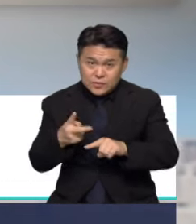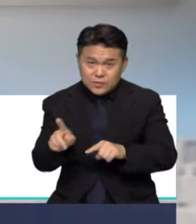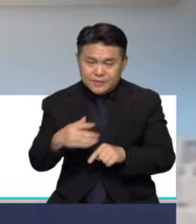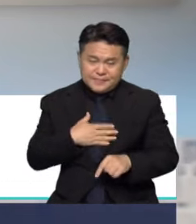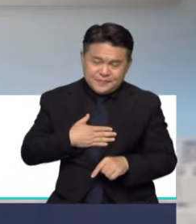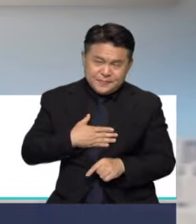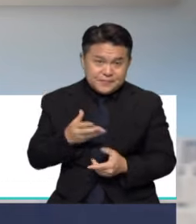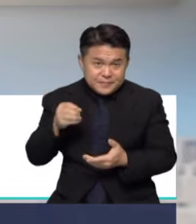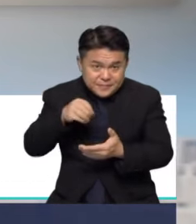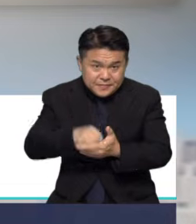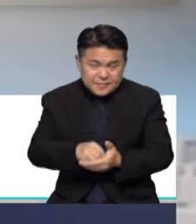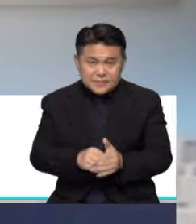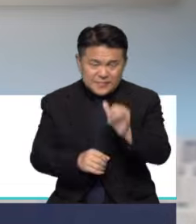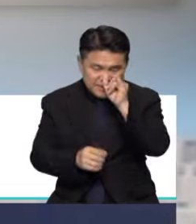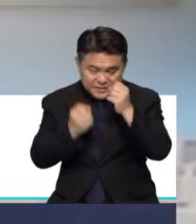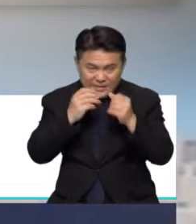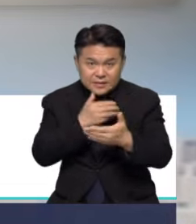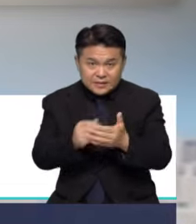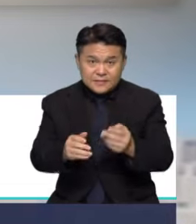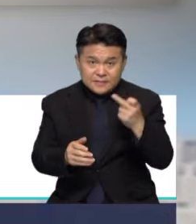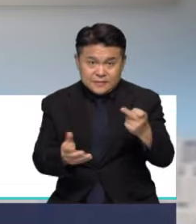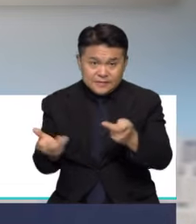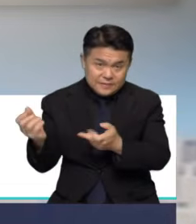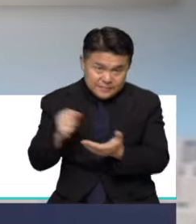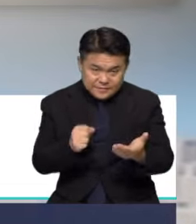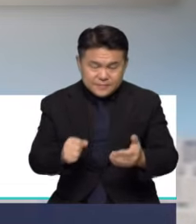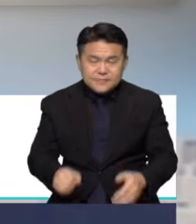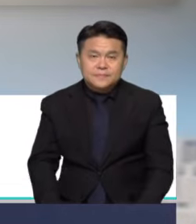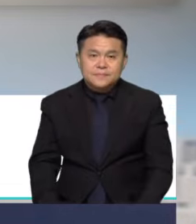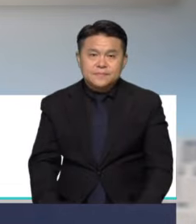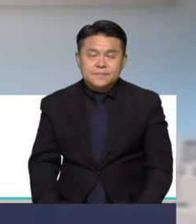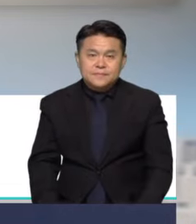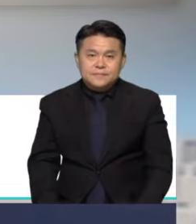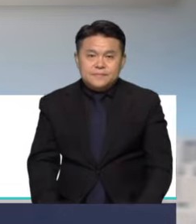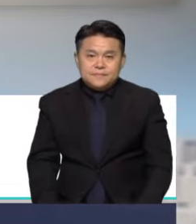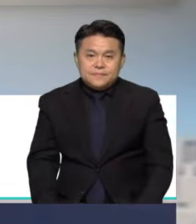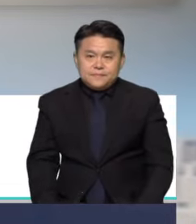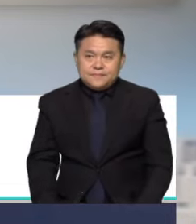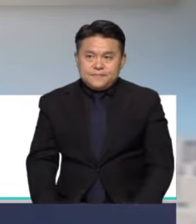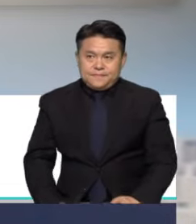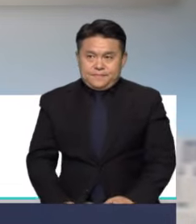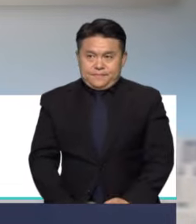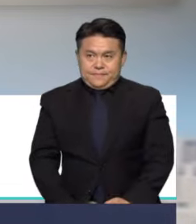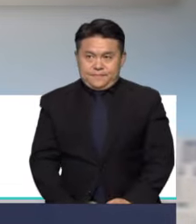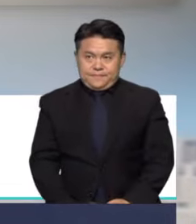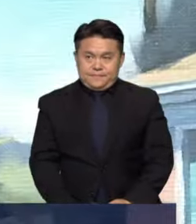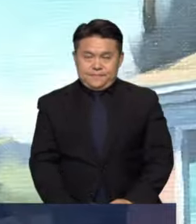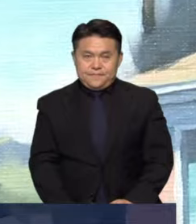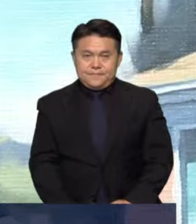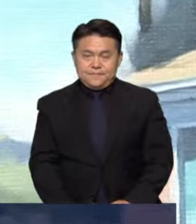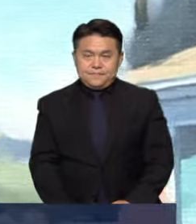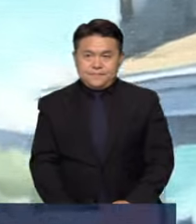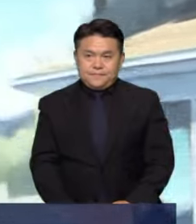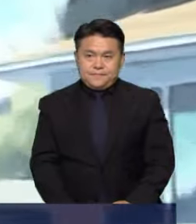감성의 빛과 색채를 넣은 신작 12점을 들고 왔습니다. 심우섭 기자가 취재했습니다.